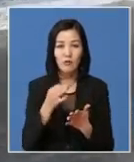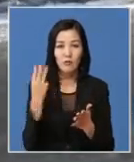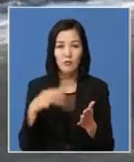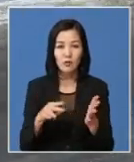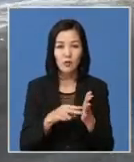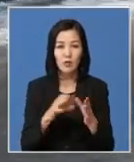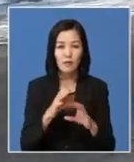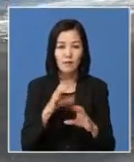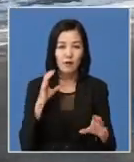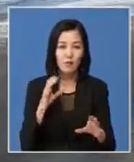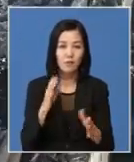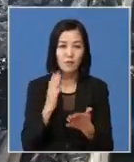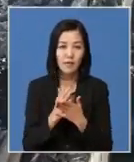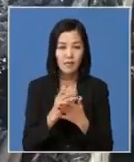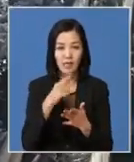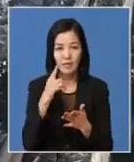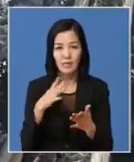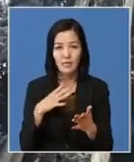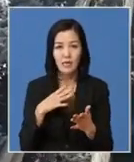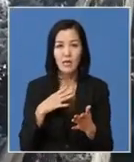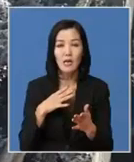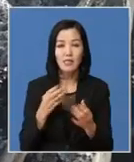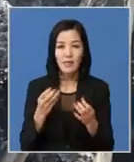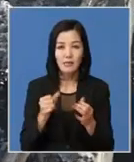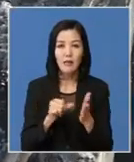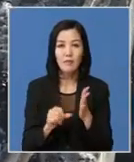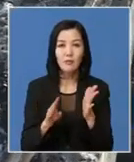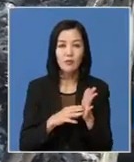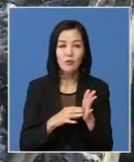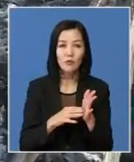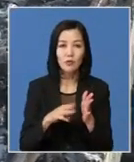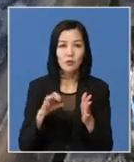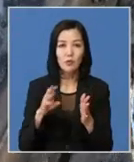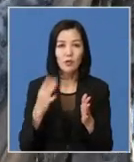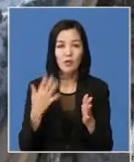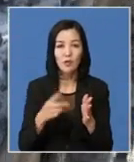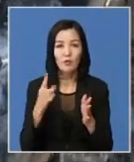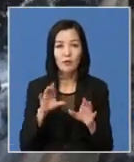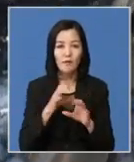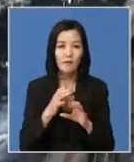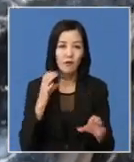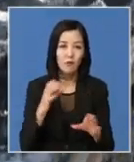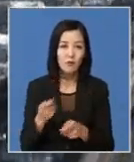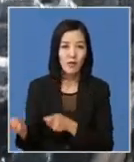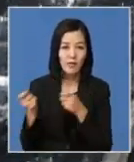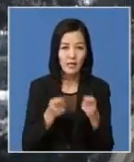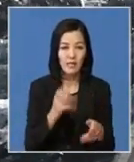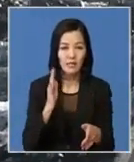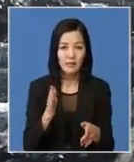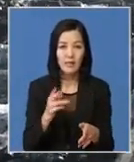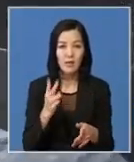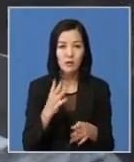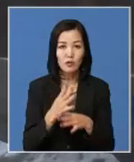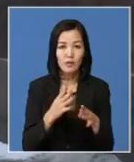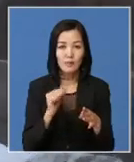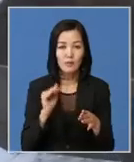37 вагон көмір қоры бар екенін хабарлады. Сонымен қатар жолда 69 тонналық 51 вагон көмір келе жатқанын айтты. Осы 3,5 мың тоннадай